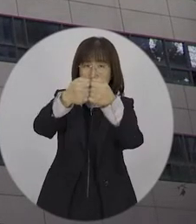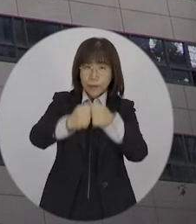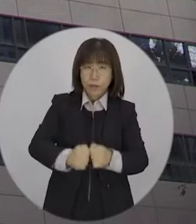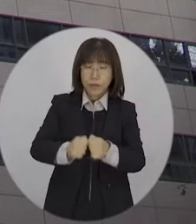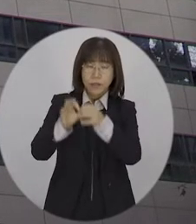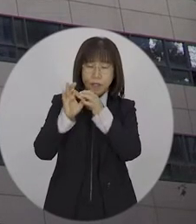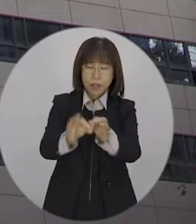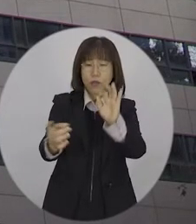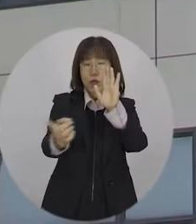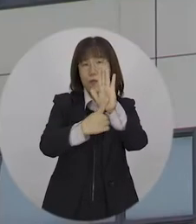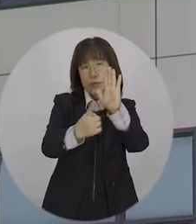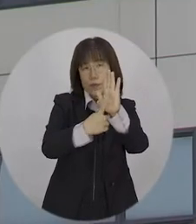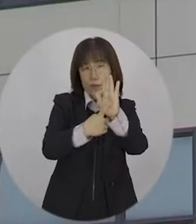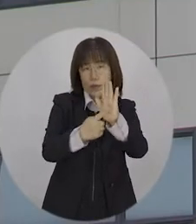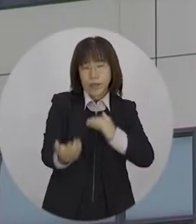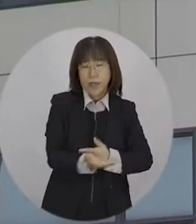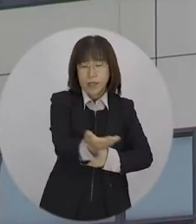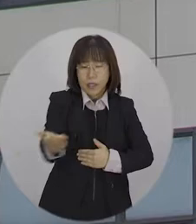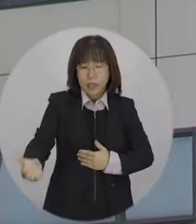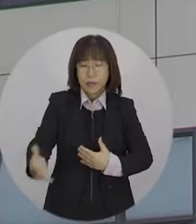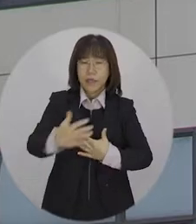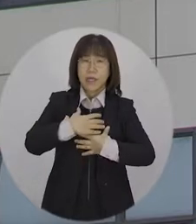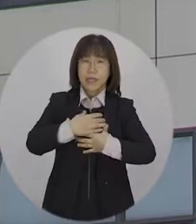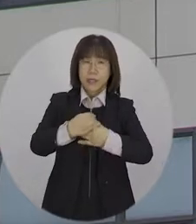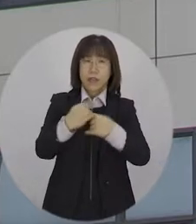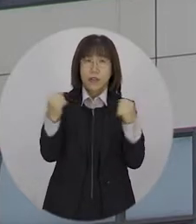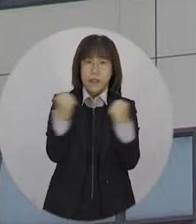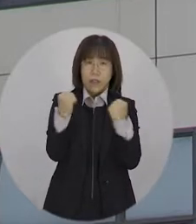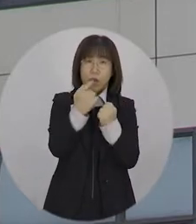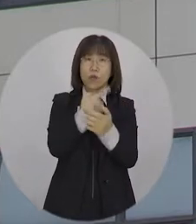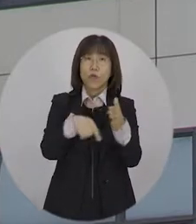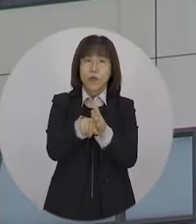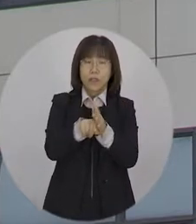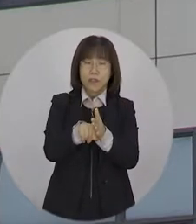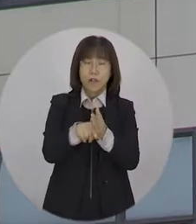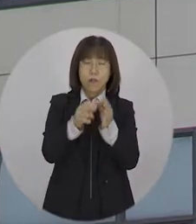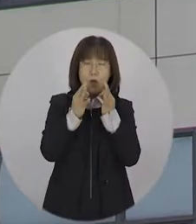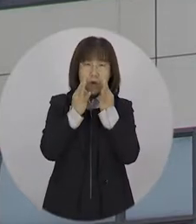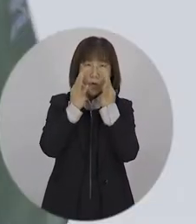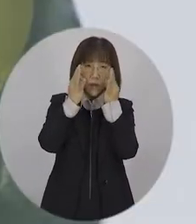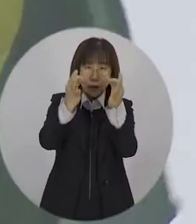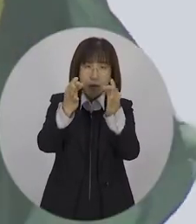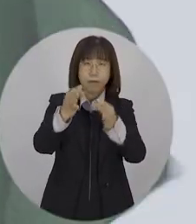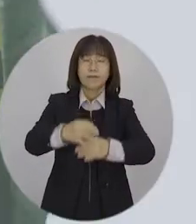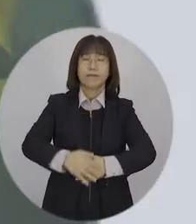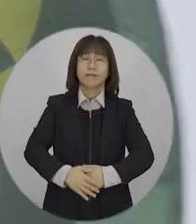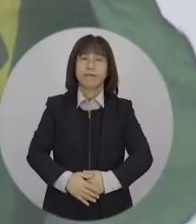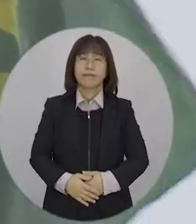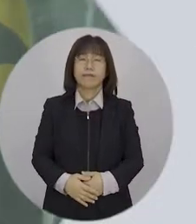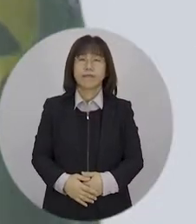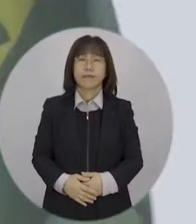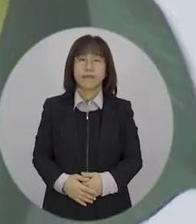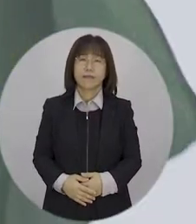홍보해 고민 모두 안전한 겨울을 보낼 수 있도록 최선을 다 한다는 방침입니다